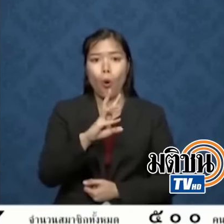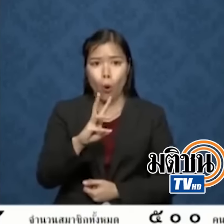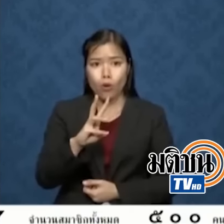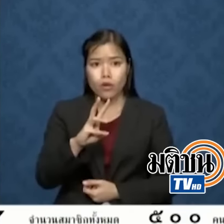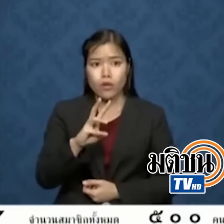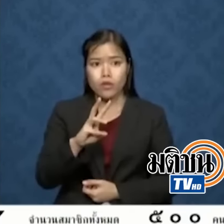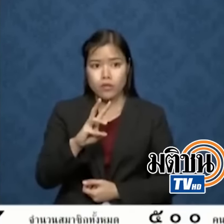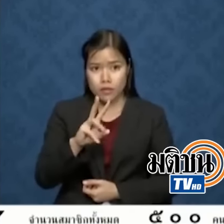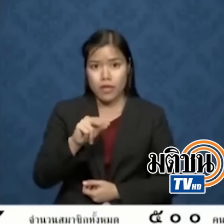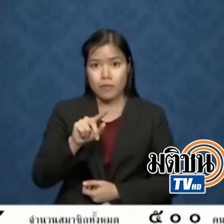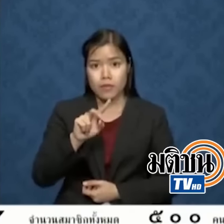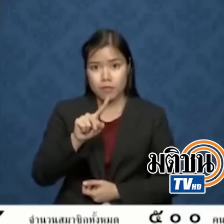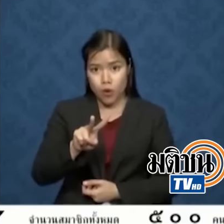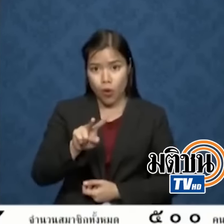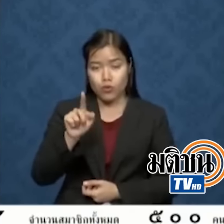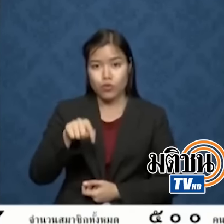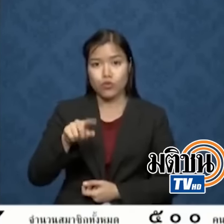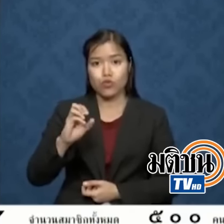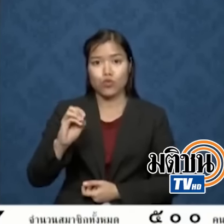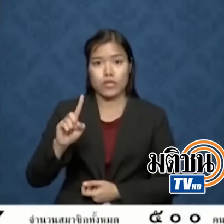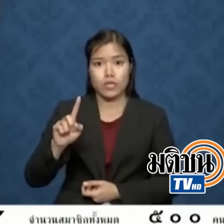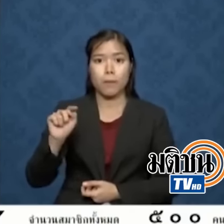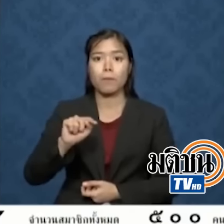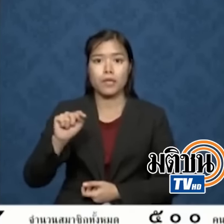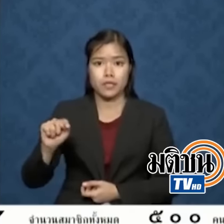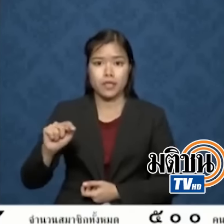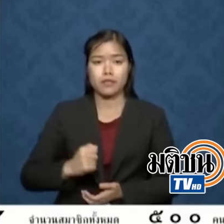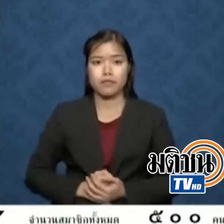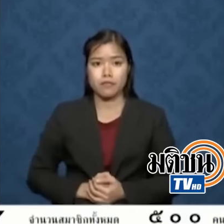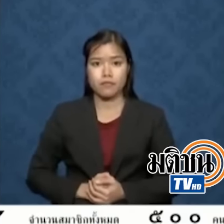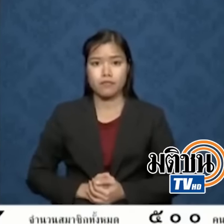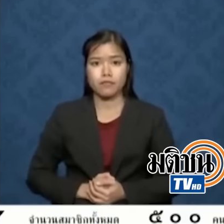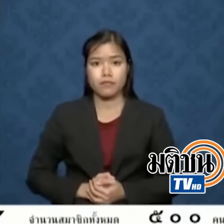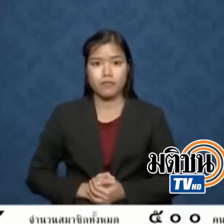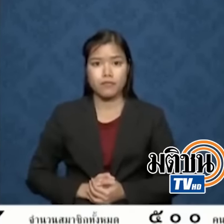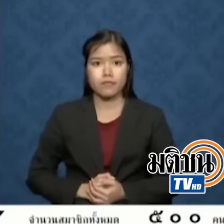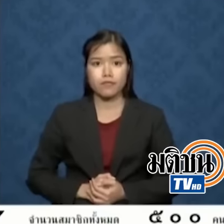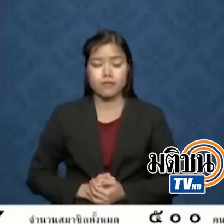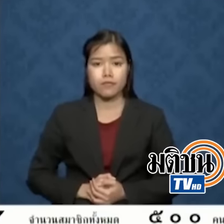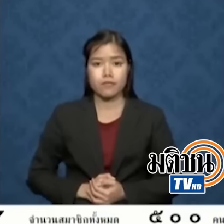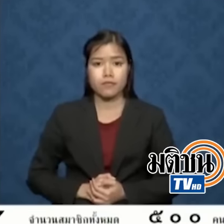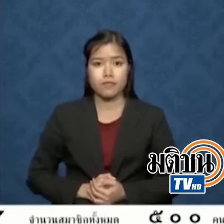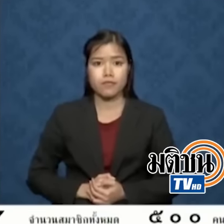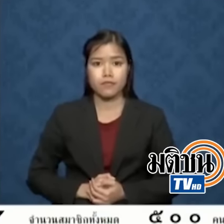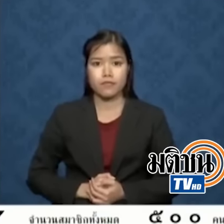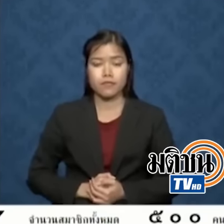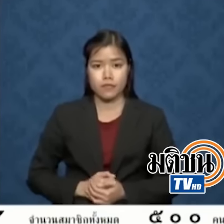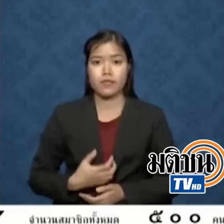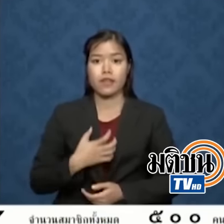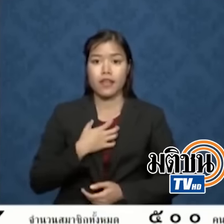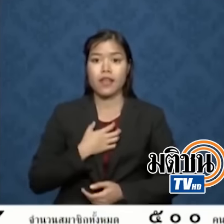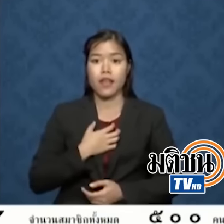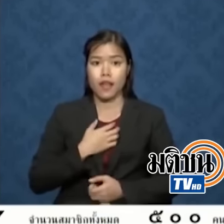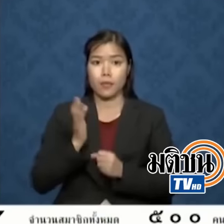82.31% โอ้โหฟังอย่างนี้เป็นไงครับเยี่ยมไปเลยท่านประธานครับสิ่งที่ผมอยากจะสื่อสารผ่าน